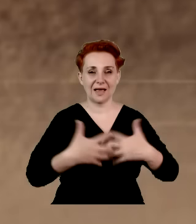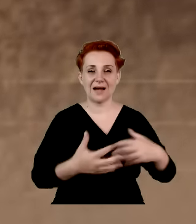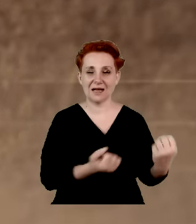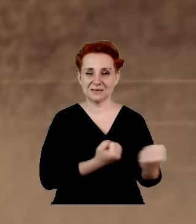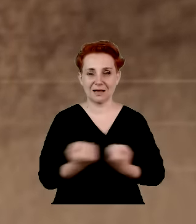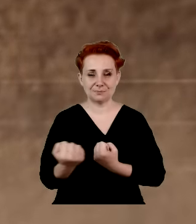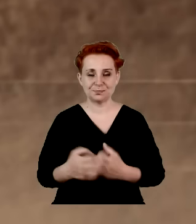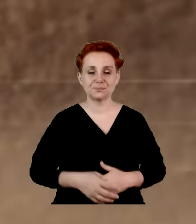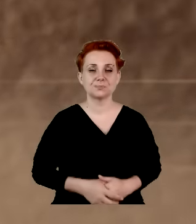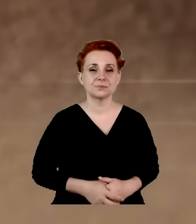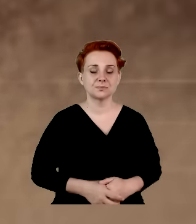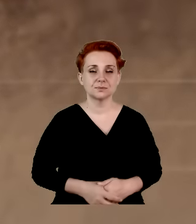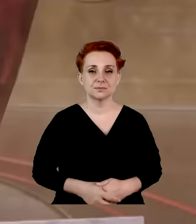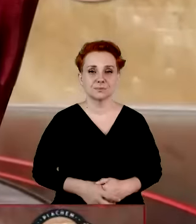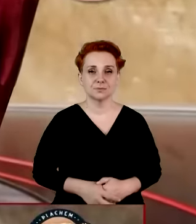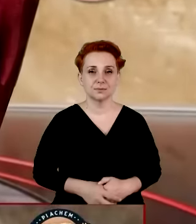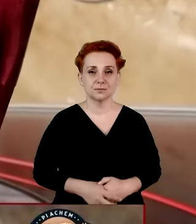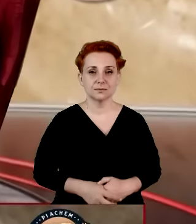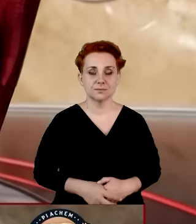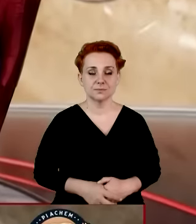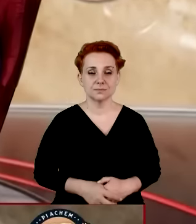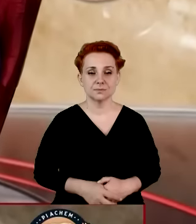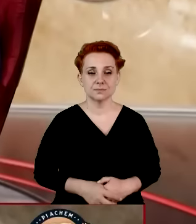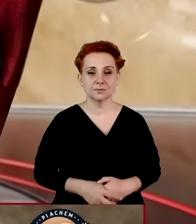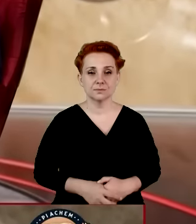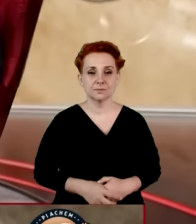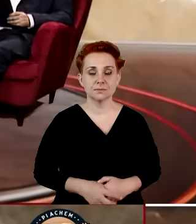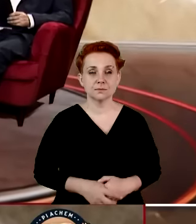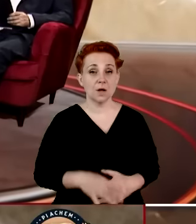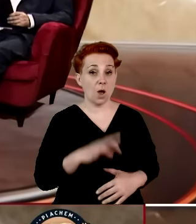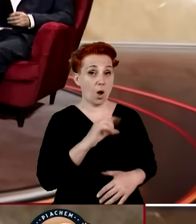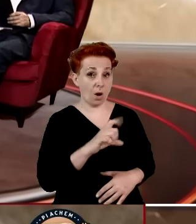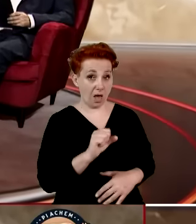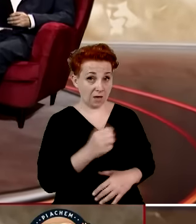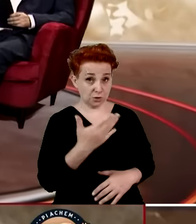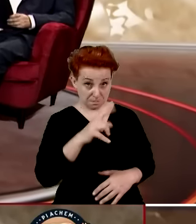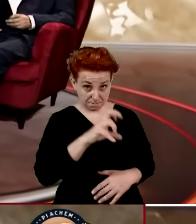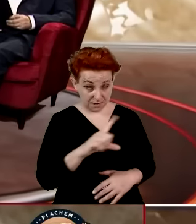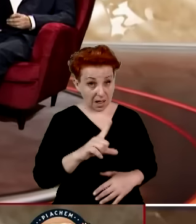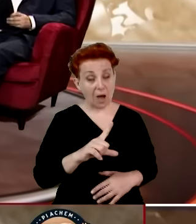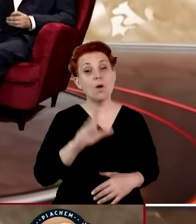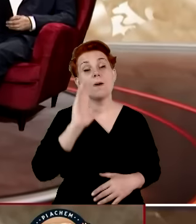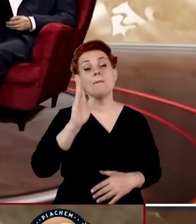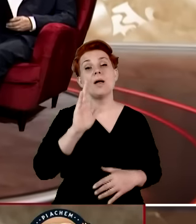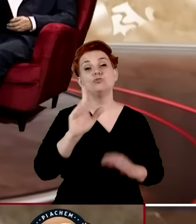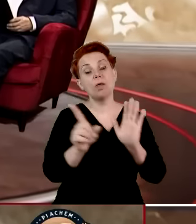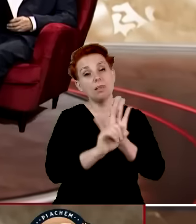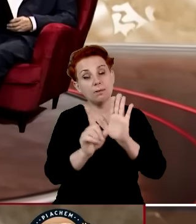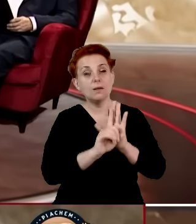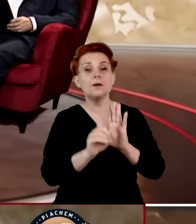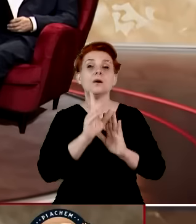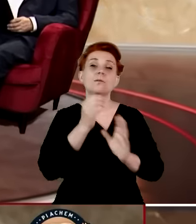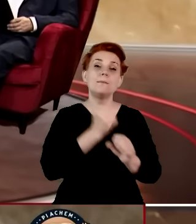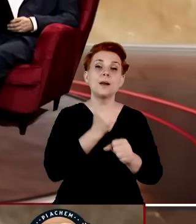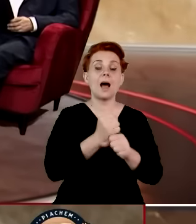tłum skandował Donald Trump. Donald Trump solidaryzując się z prezydentem, który o mały włos uniknął śmierci.